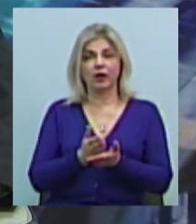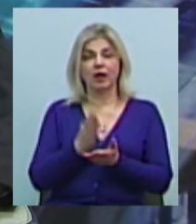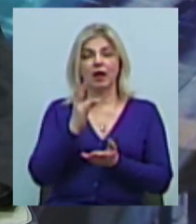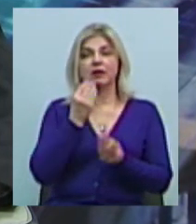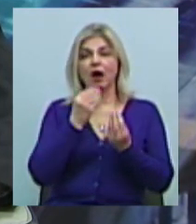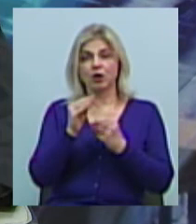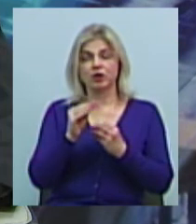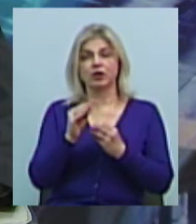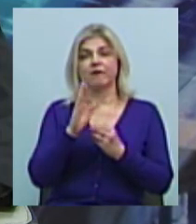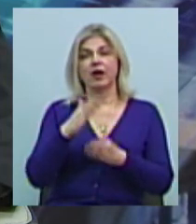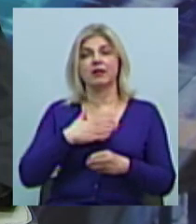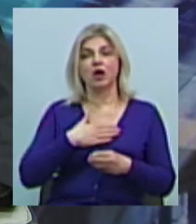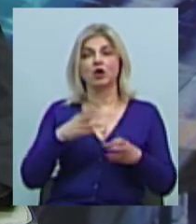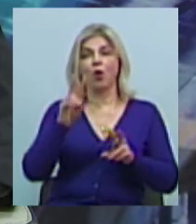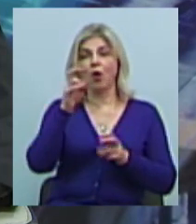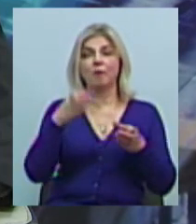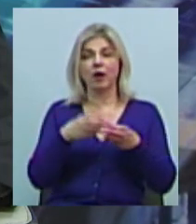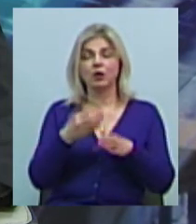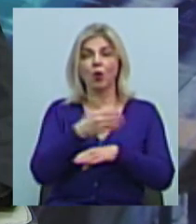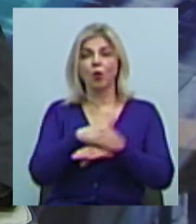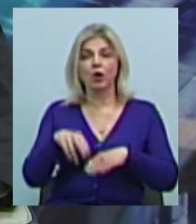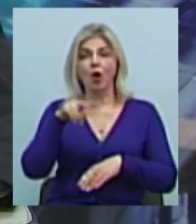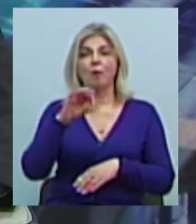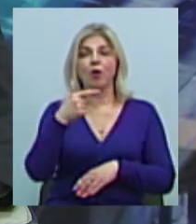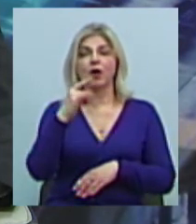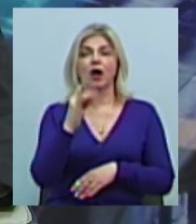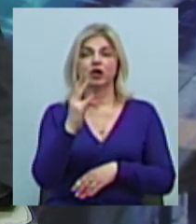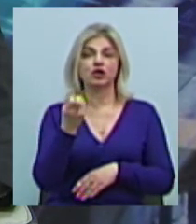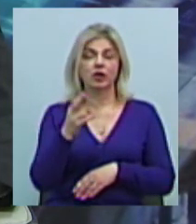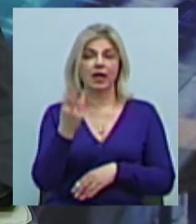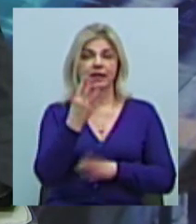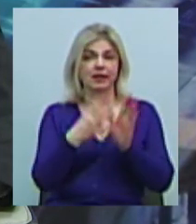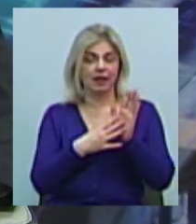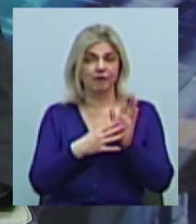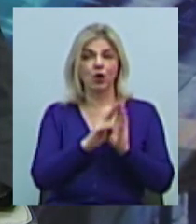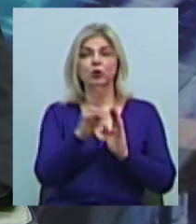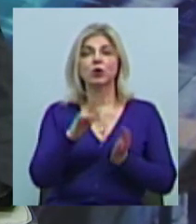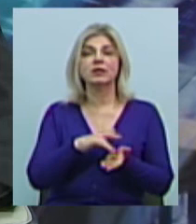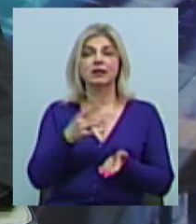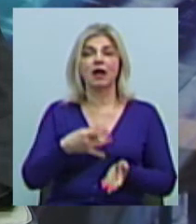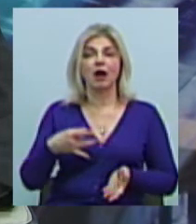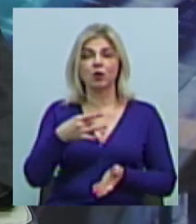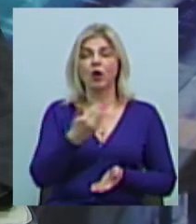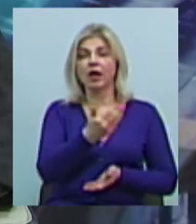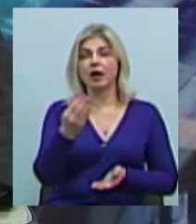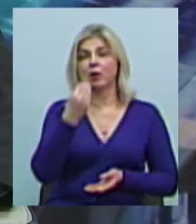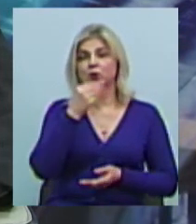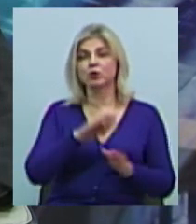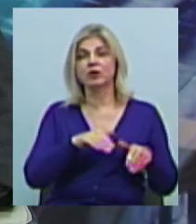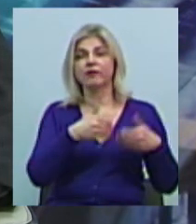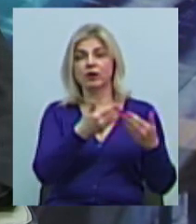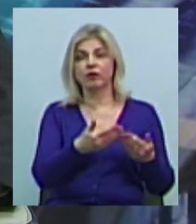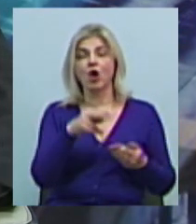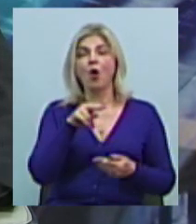найкраще будуть в нашій компанії на Пограничній 39. Споживачі, які мешкають в Центральному районі, їм найкраще буде звернутися